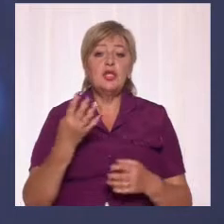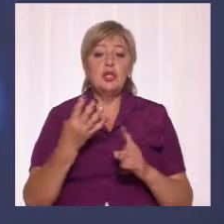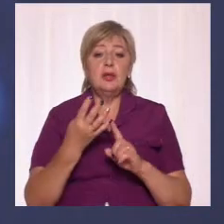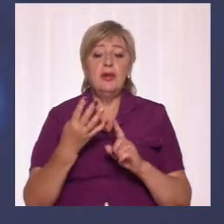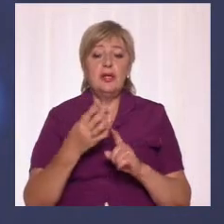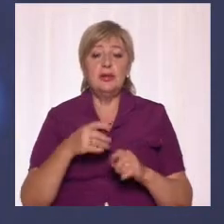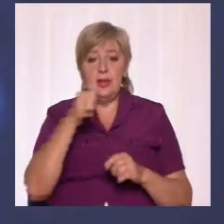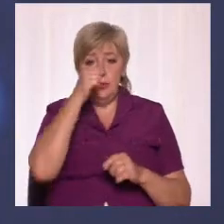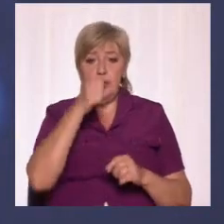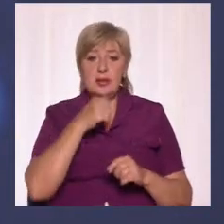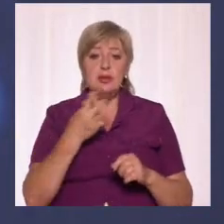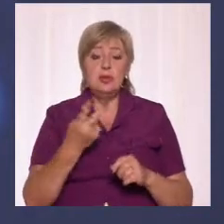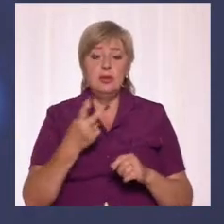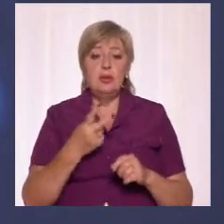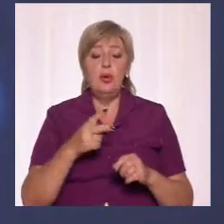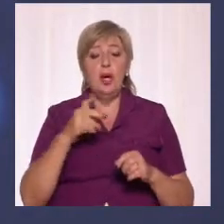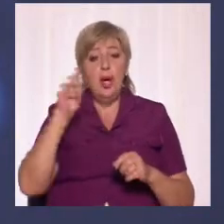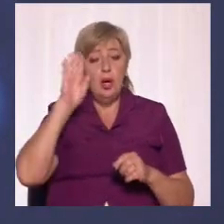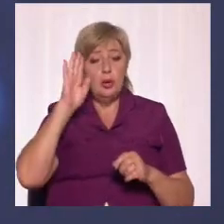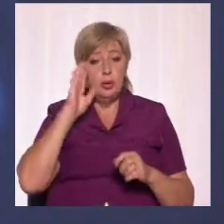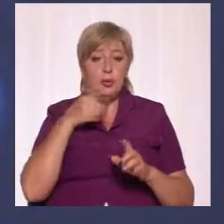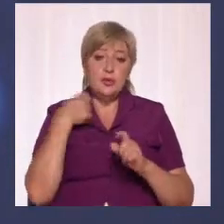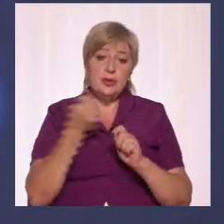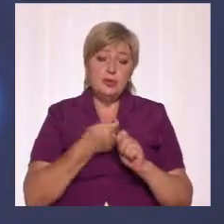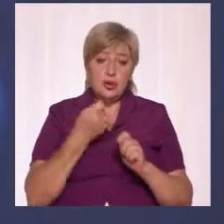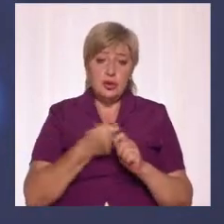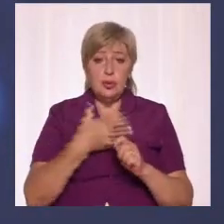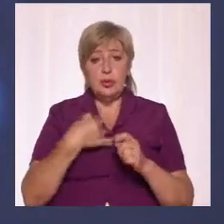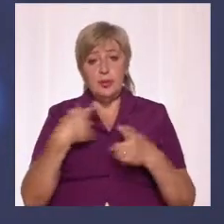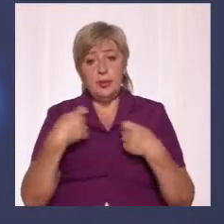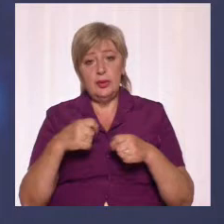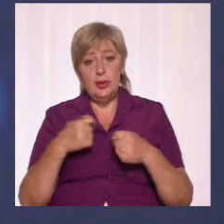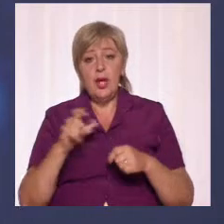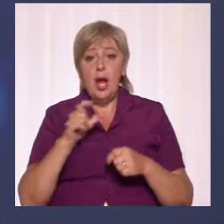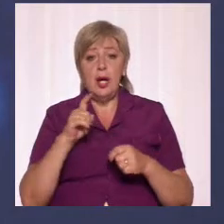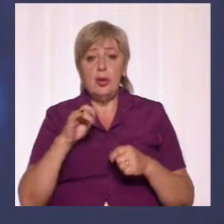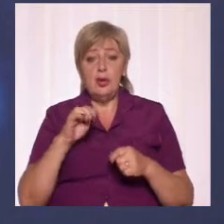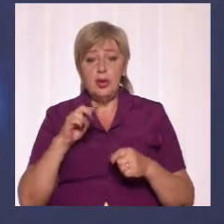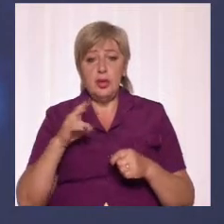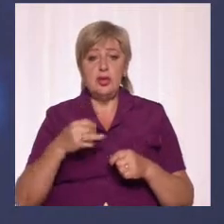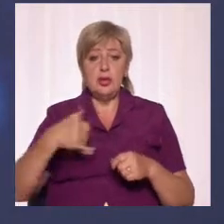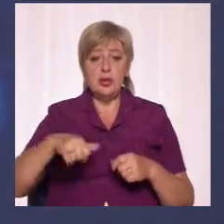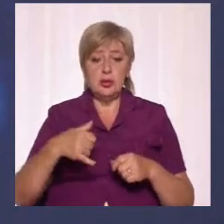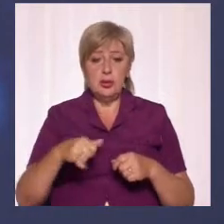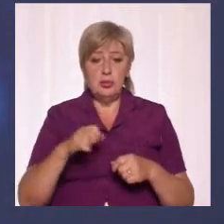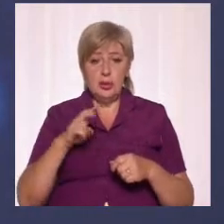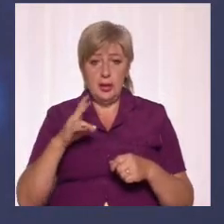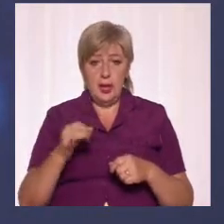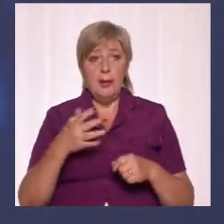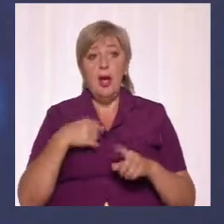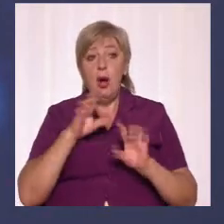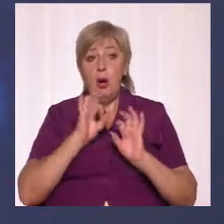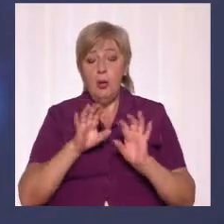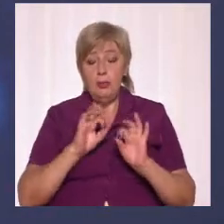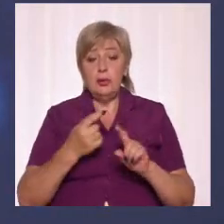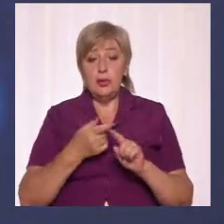4-й місяць 2 хлопців з аутизмом шиють та продають екологічні сумки. Організаторка творчої майстерні КБЕТА Злата Мілюкова говорить, що